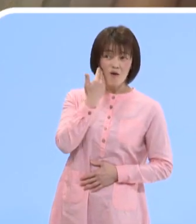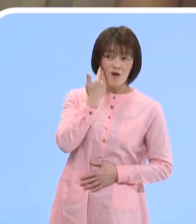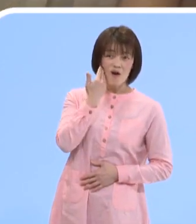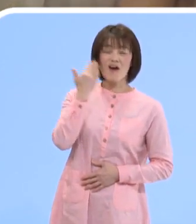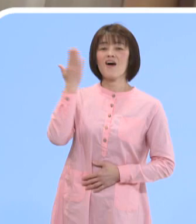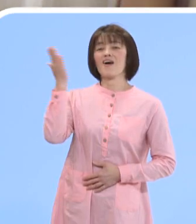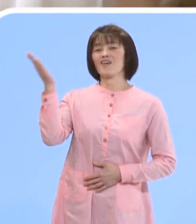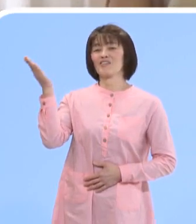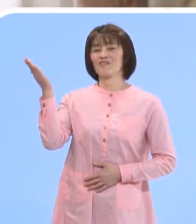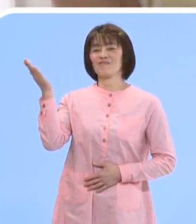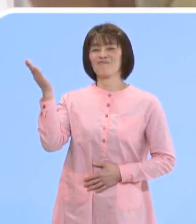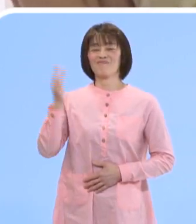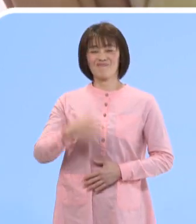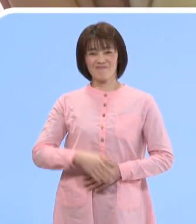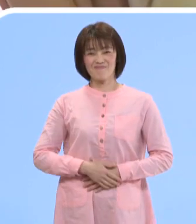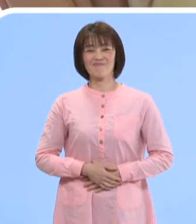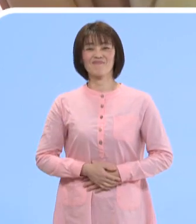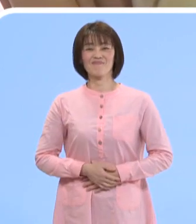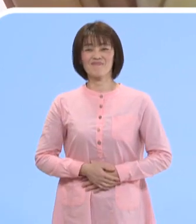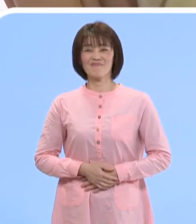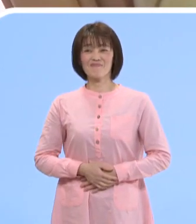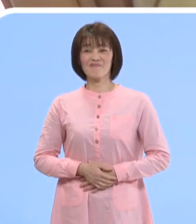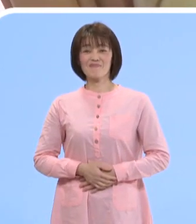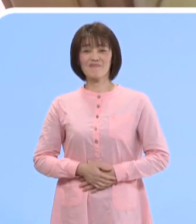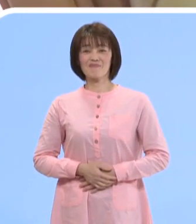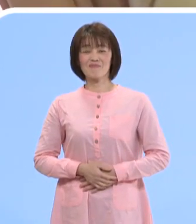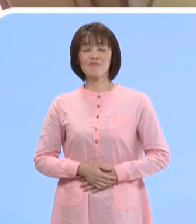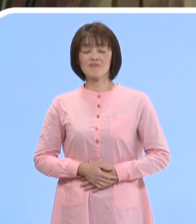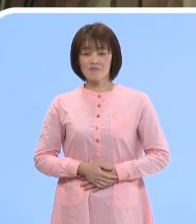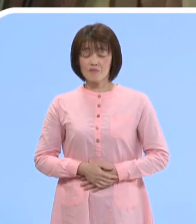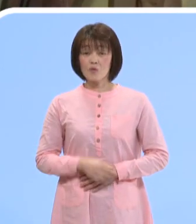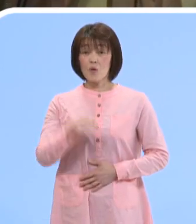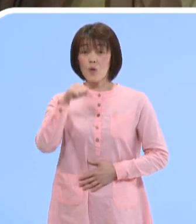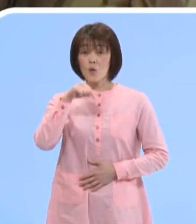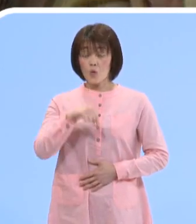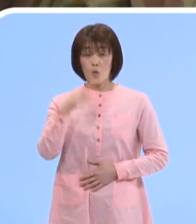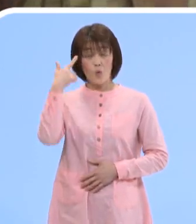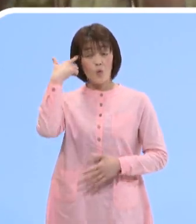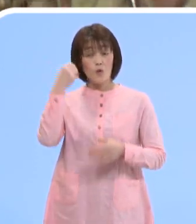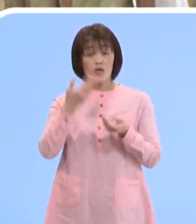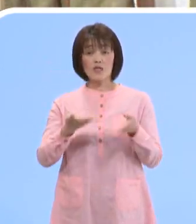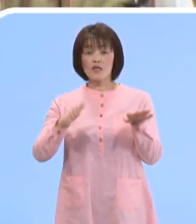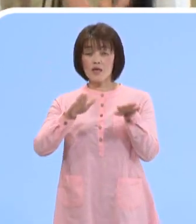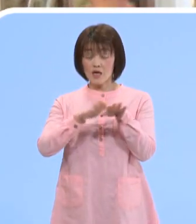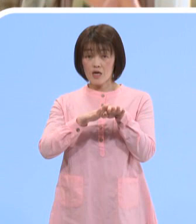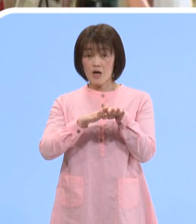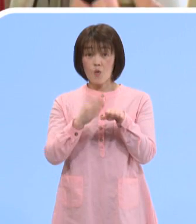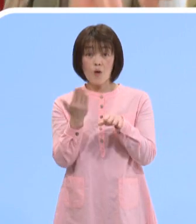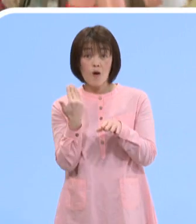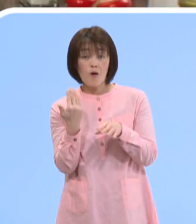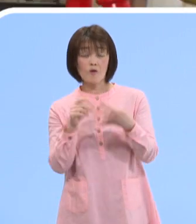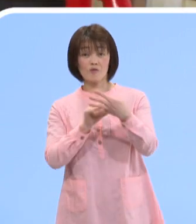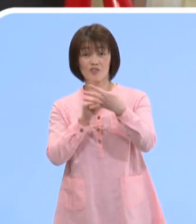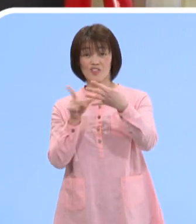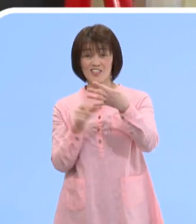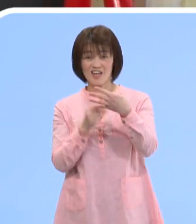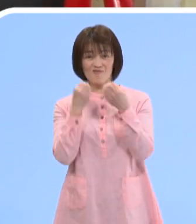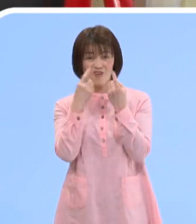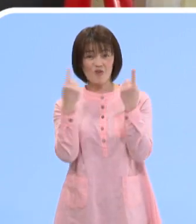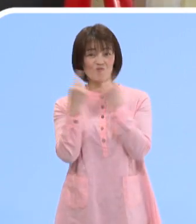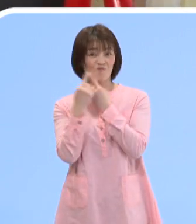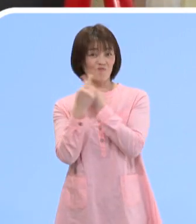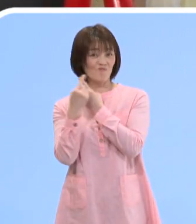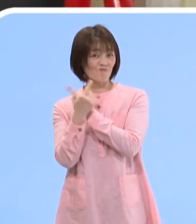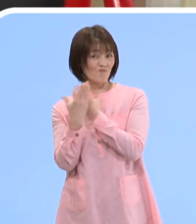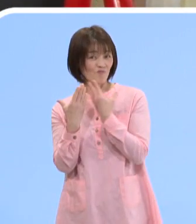そしてリボンの騎士のサファイアです。実はこの記念館、今年4月にリニューア